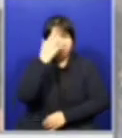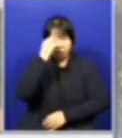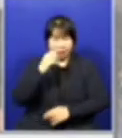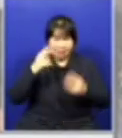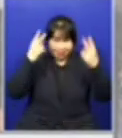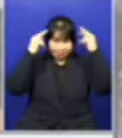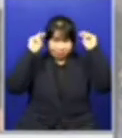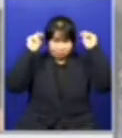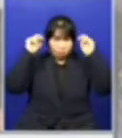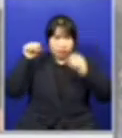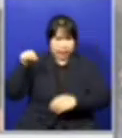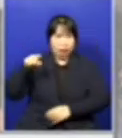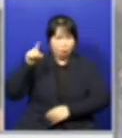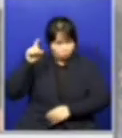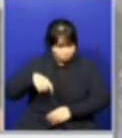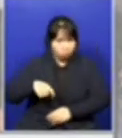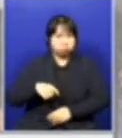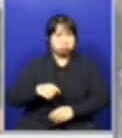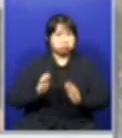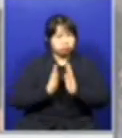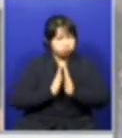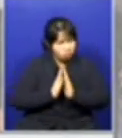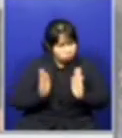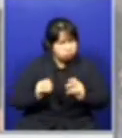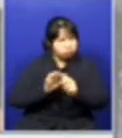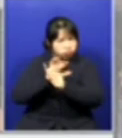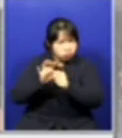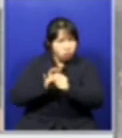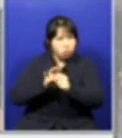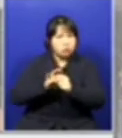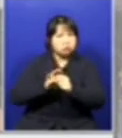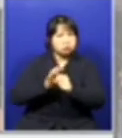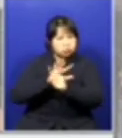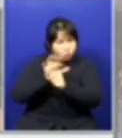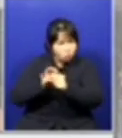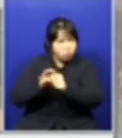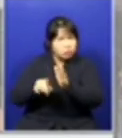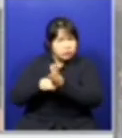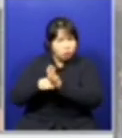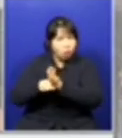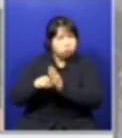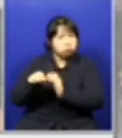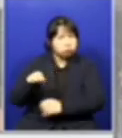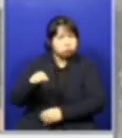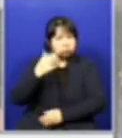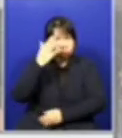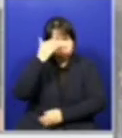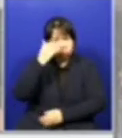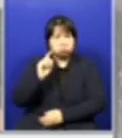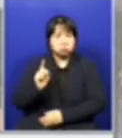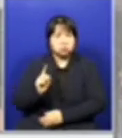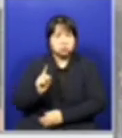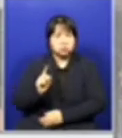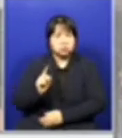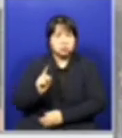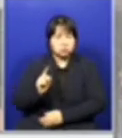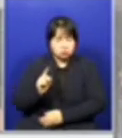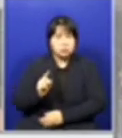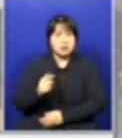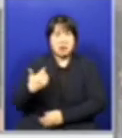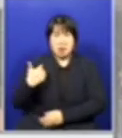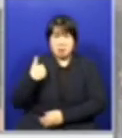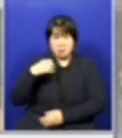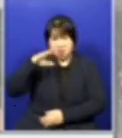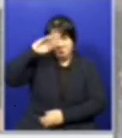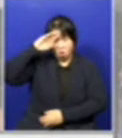นตรีต้องขอบคุณโรคโควิด-19หรือโควิด-19ครับเพราะมีโรค